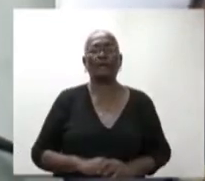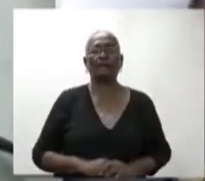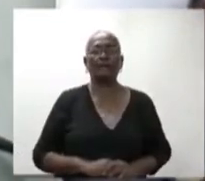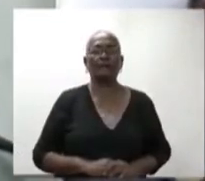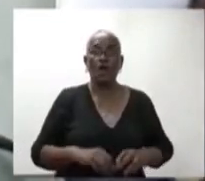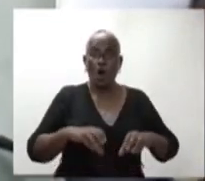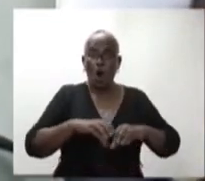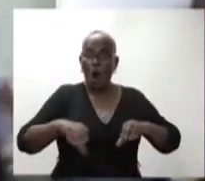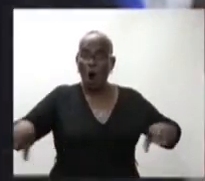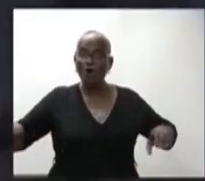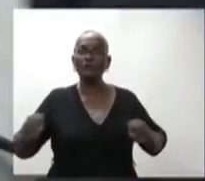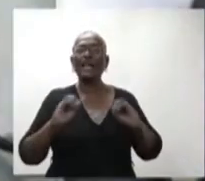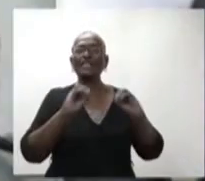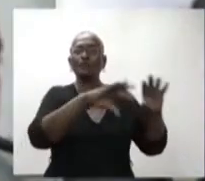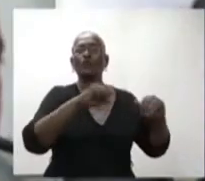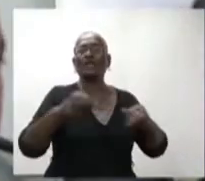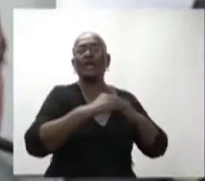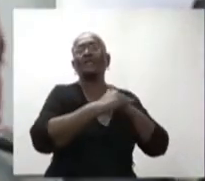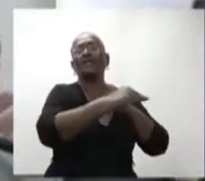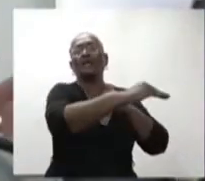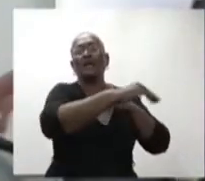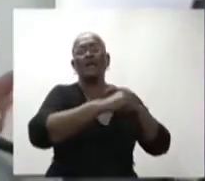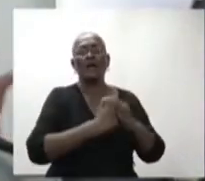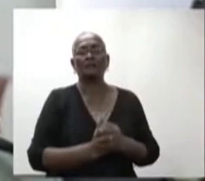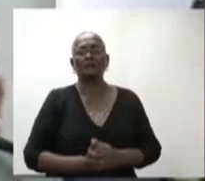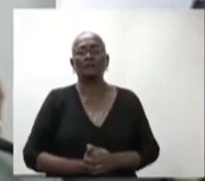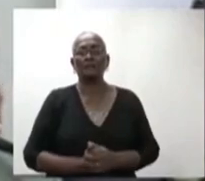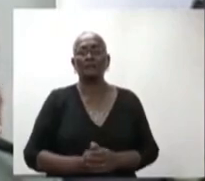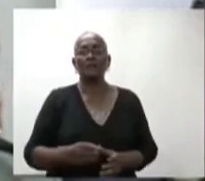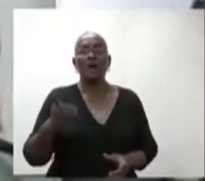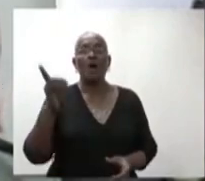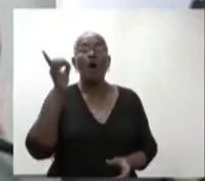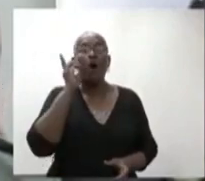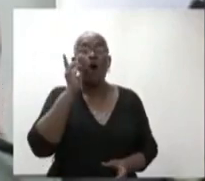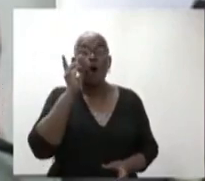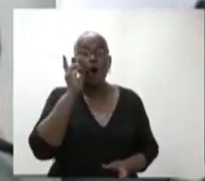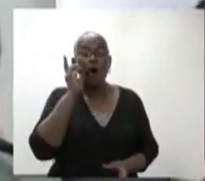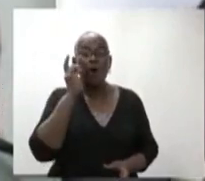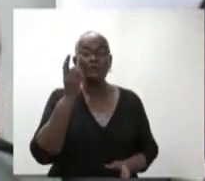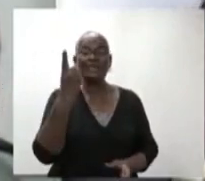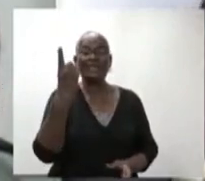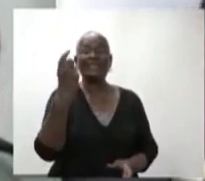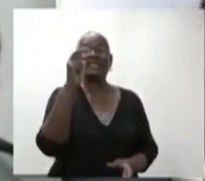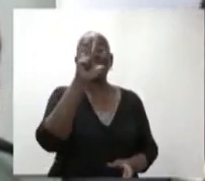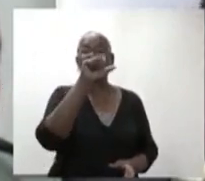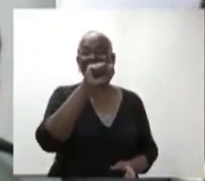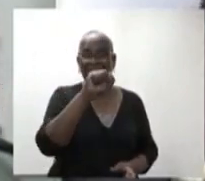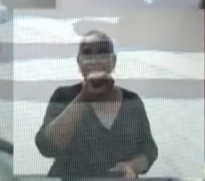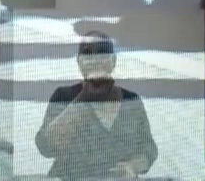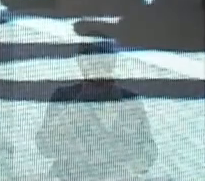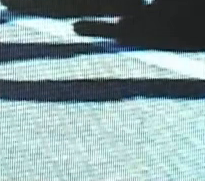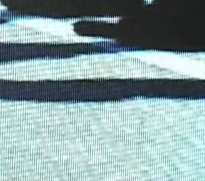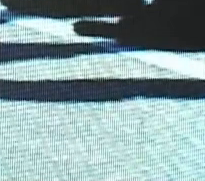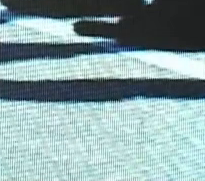gerealiseerde exportinkomsten van 81,3 miljoen.